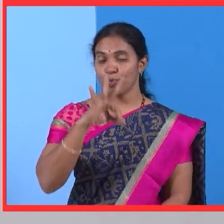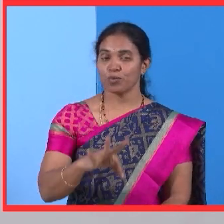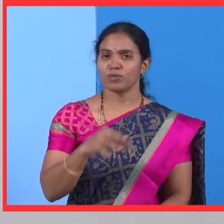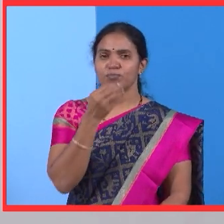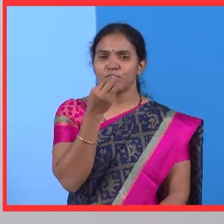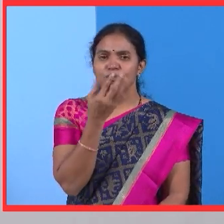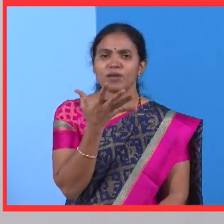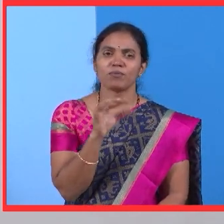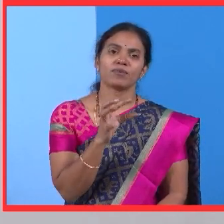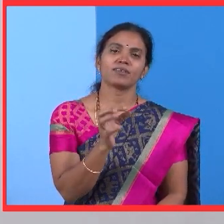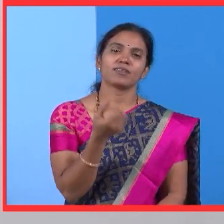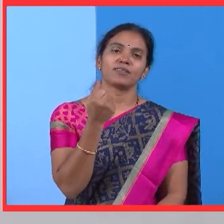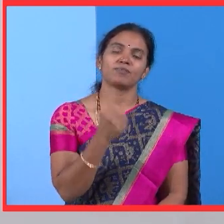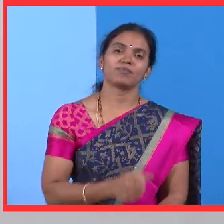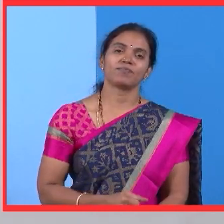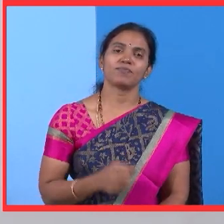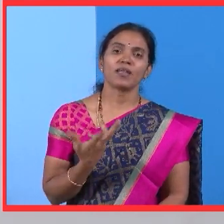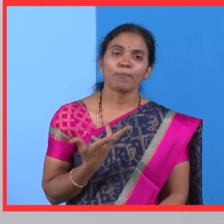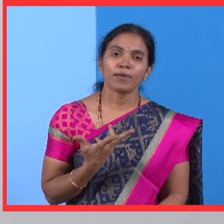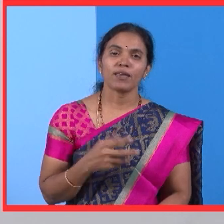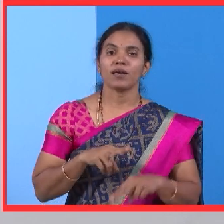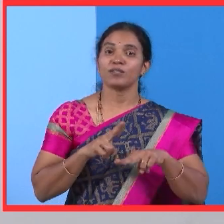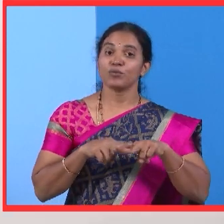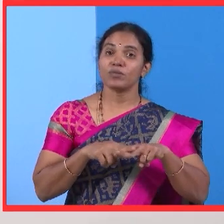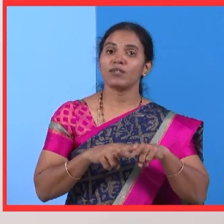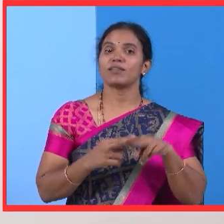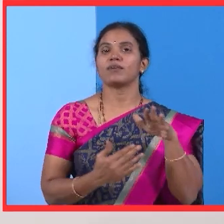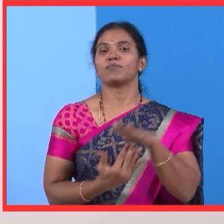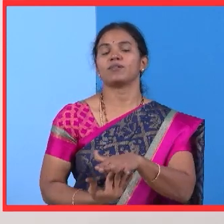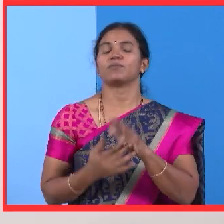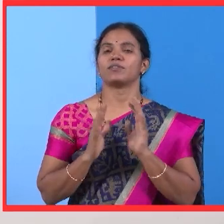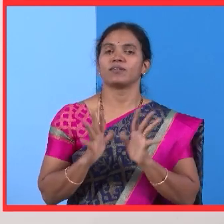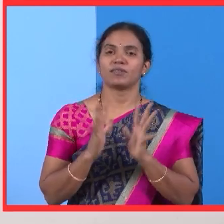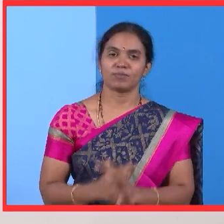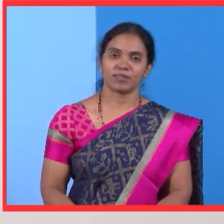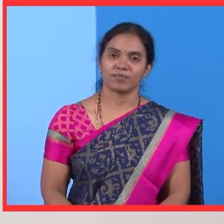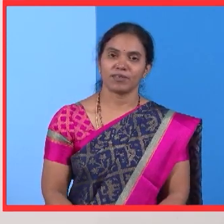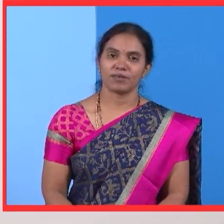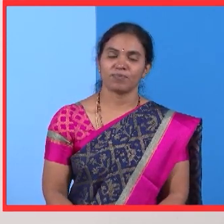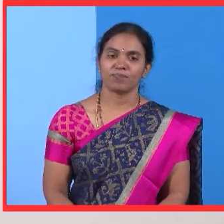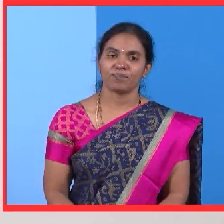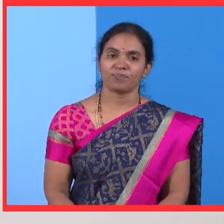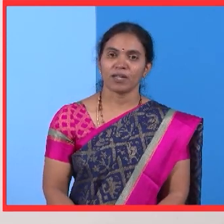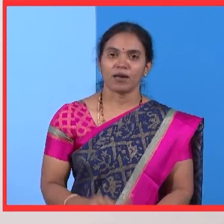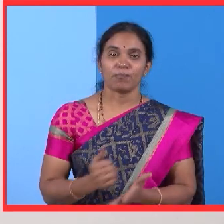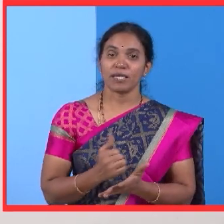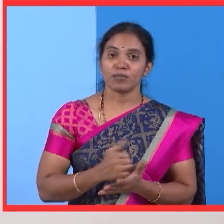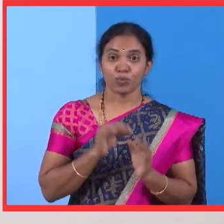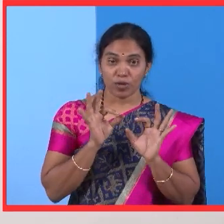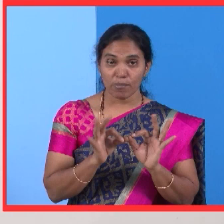முறையில் அந்த மேற்கூறிய விதியை பயன்படுத்தி நாம் கண்டுபிடித்தோம் பயிற்சியில் உள்ள முக்கியமான கணக்குகளை நாம்